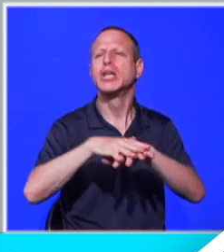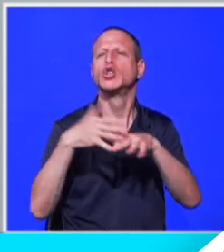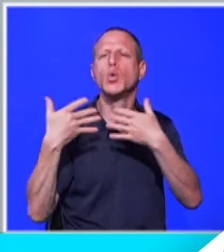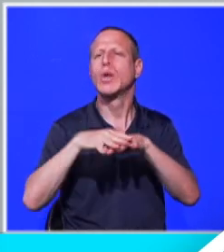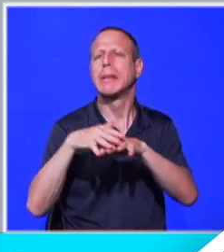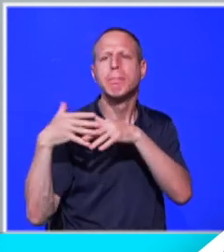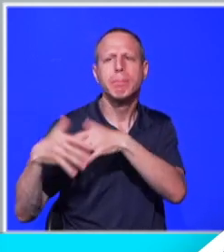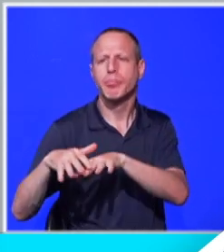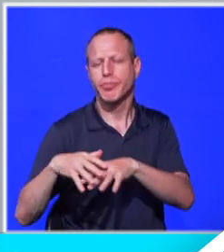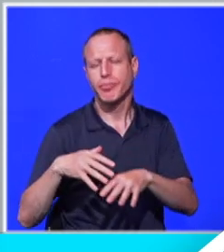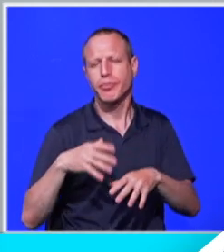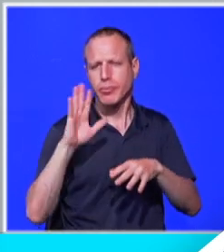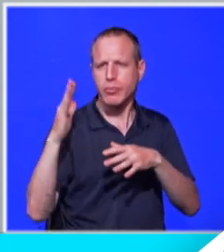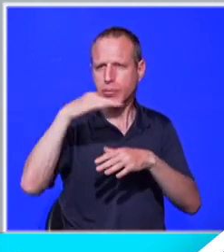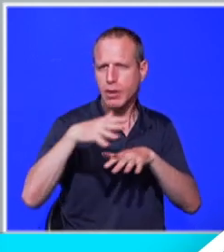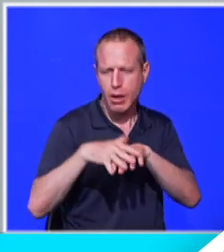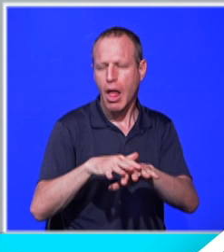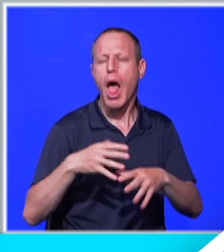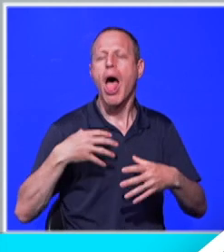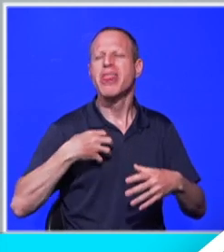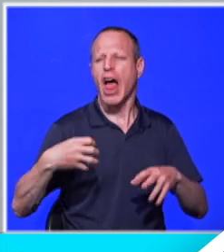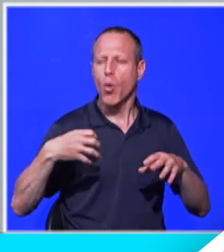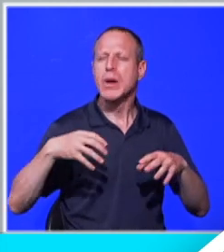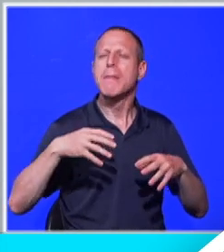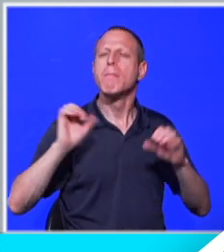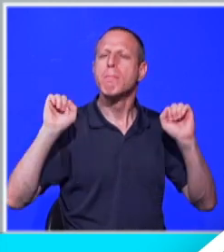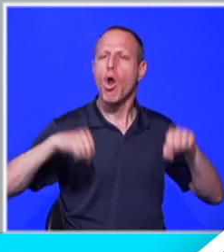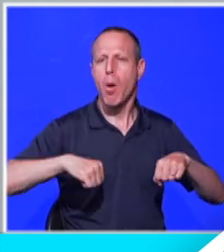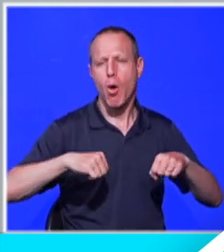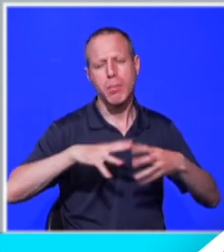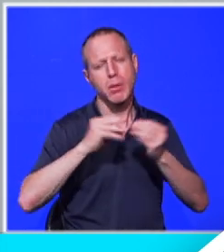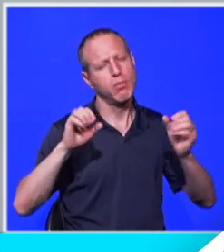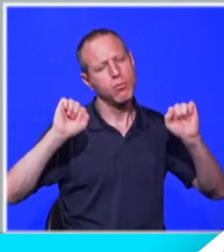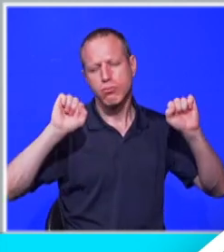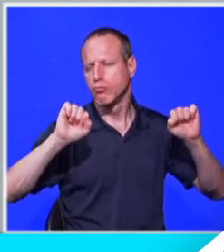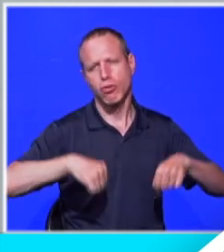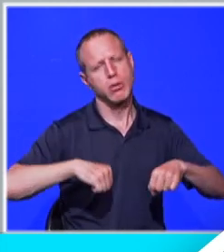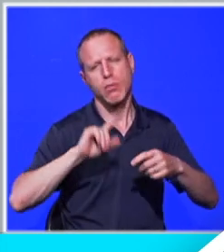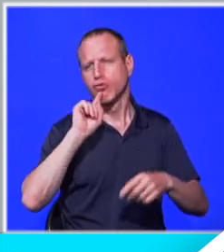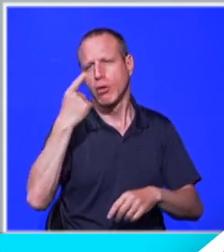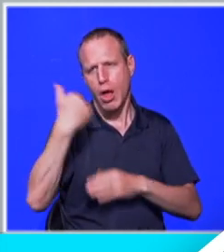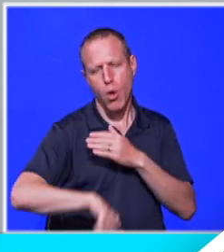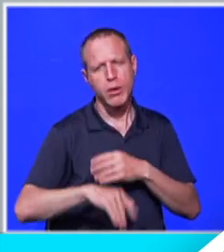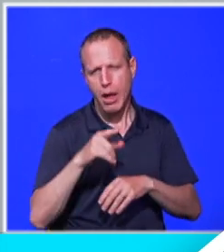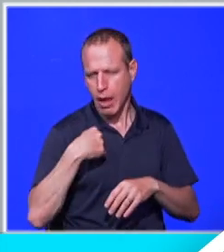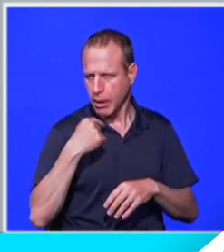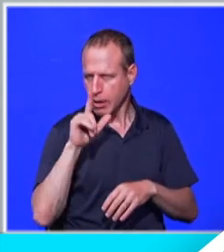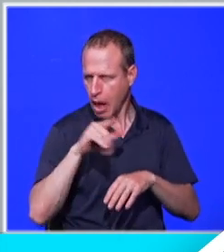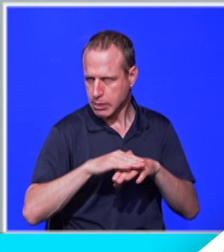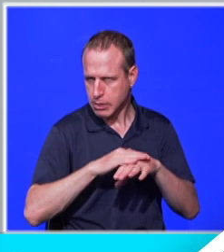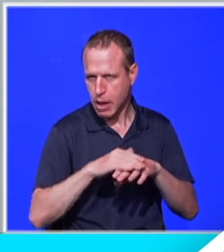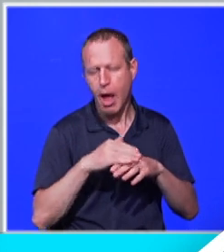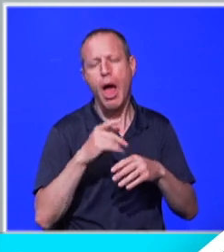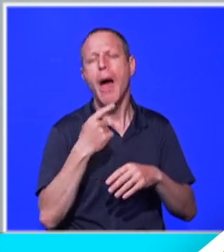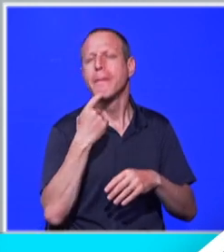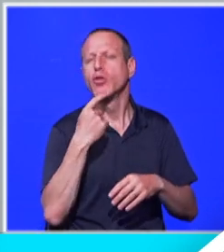של מיזוגים, הטייקונים והמונופולים איבדו כל רסן בשנה האחרונה. הם פשוט, אני אגיד לך, סליחה על הביטוי